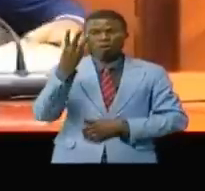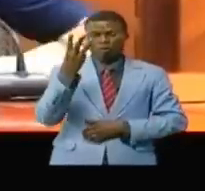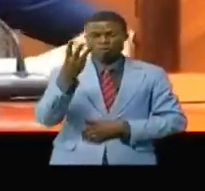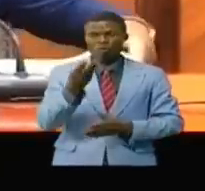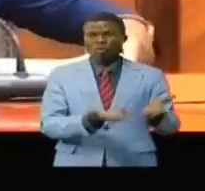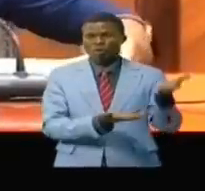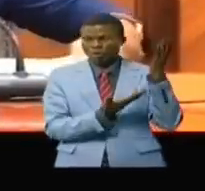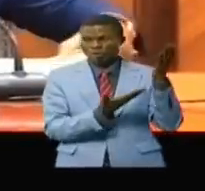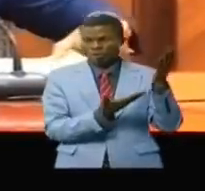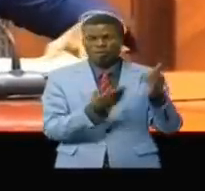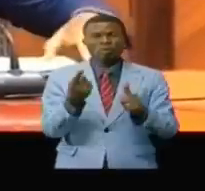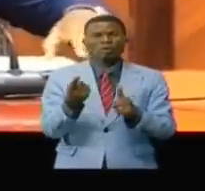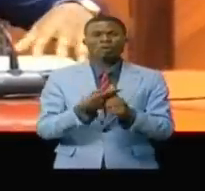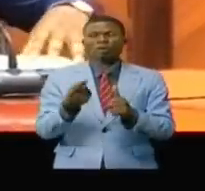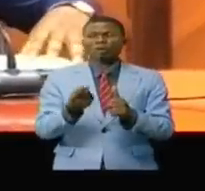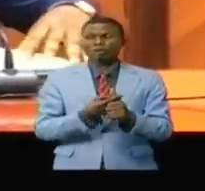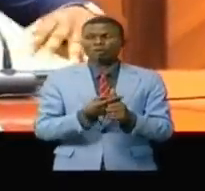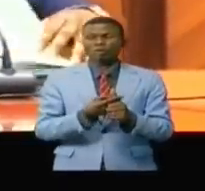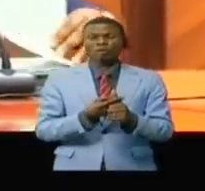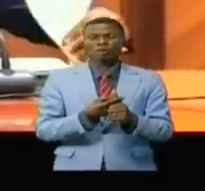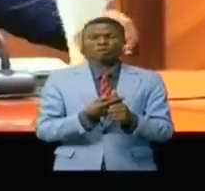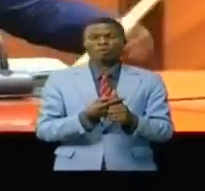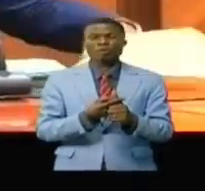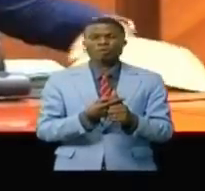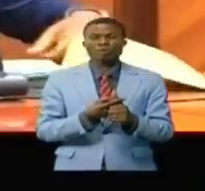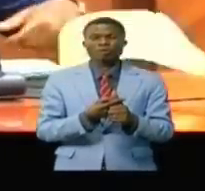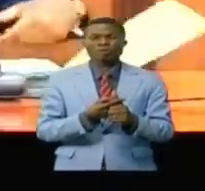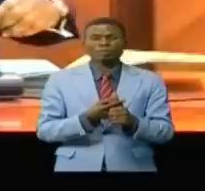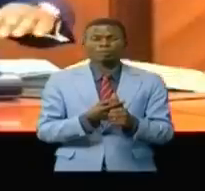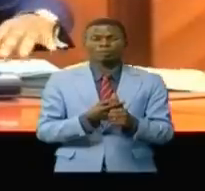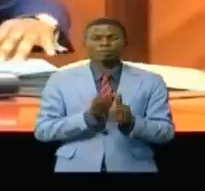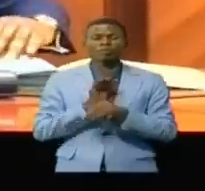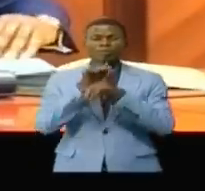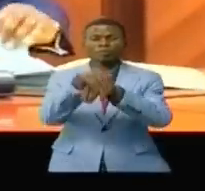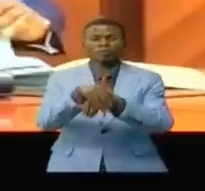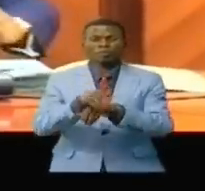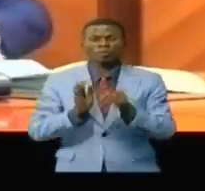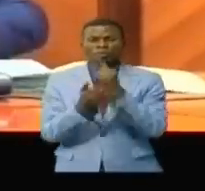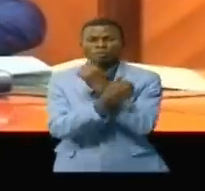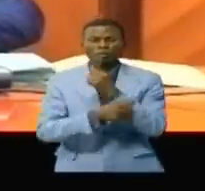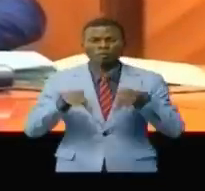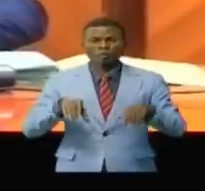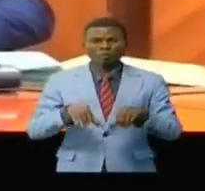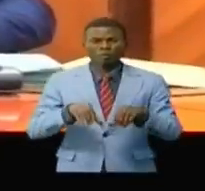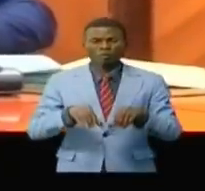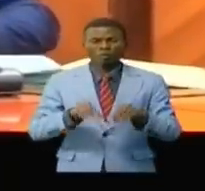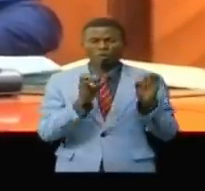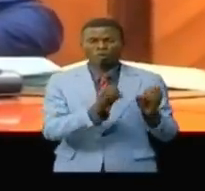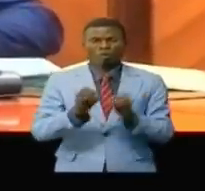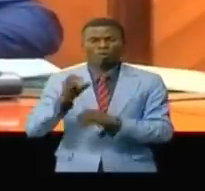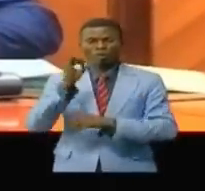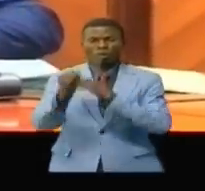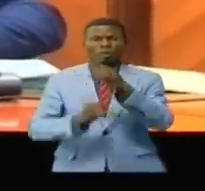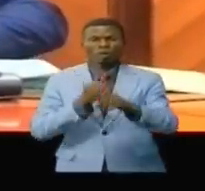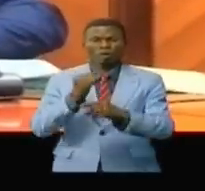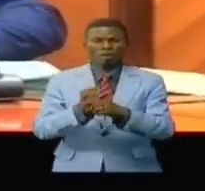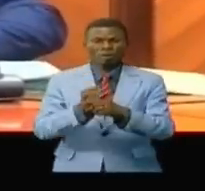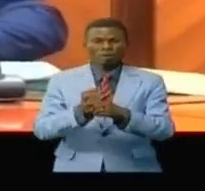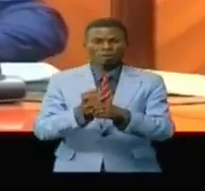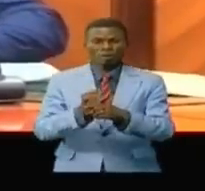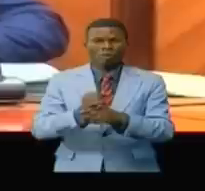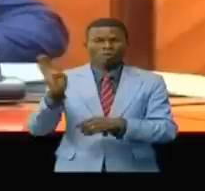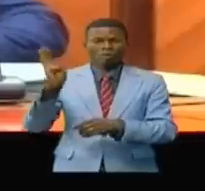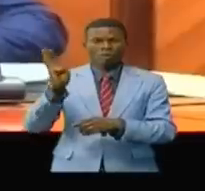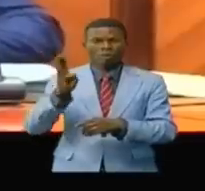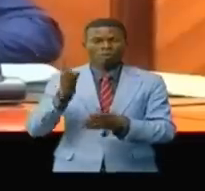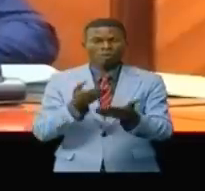principaux, à savoir 1. De l'adhésion de notre pays au traité de l'Organisation internationale du bambou et du